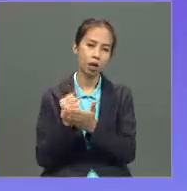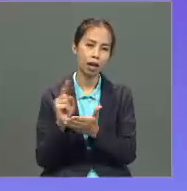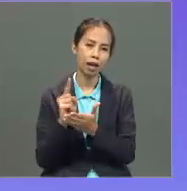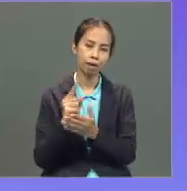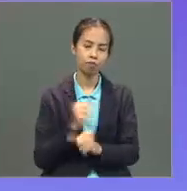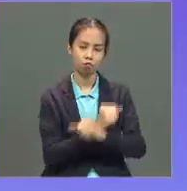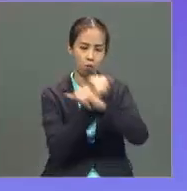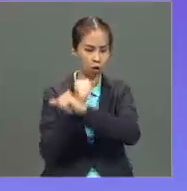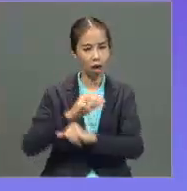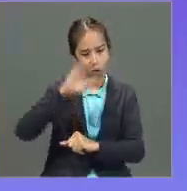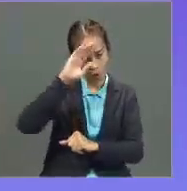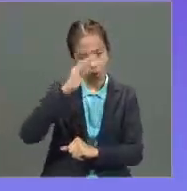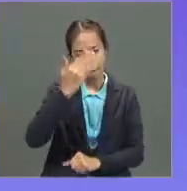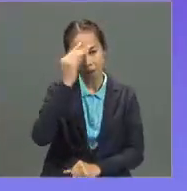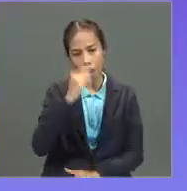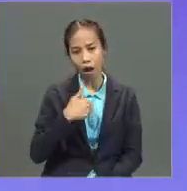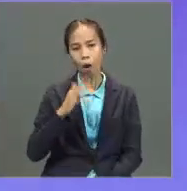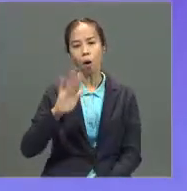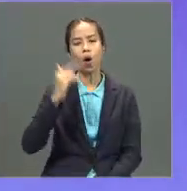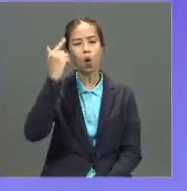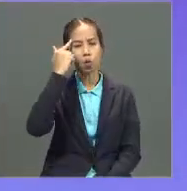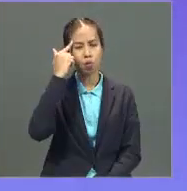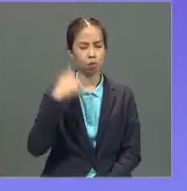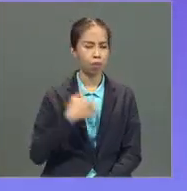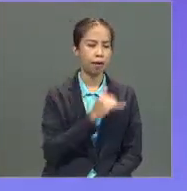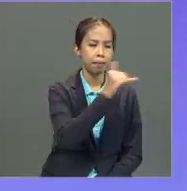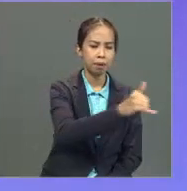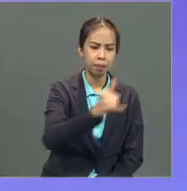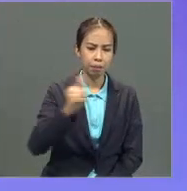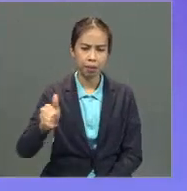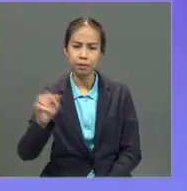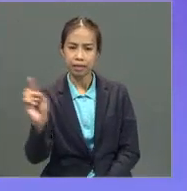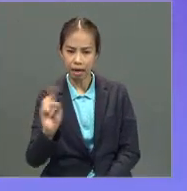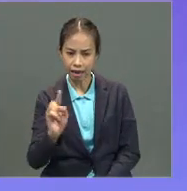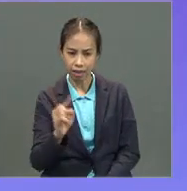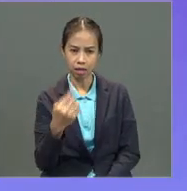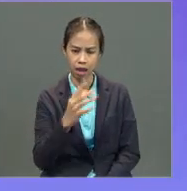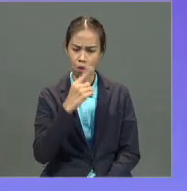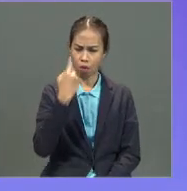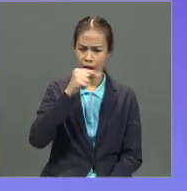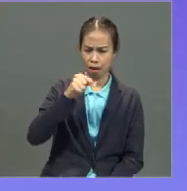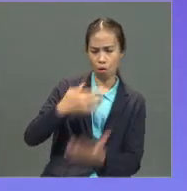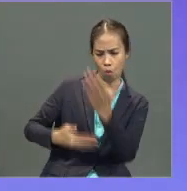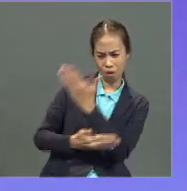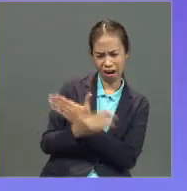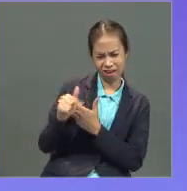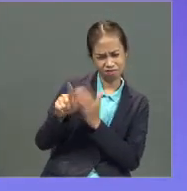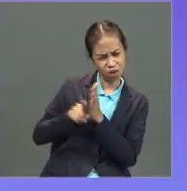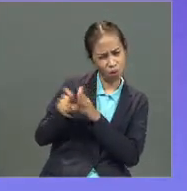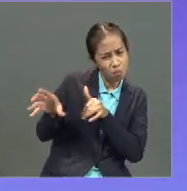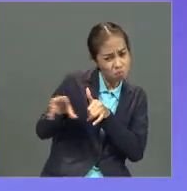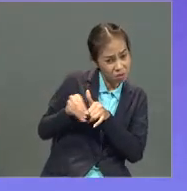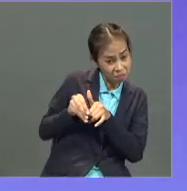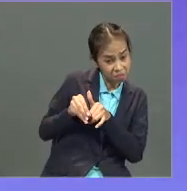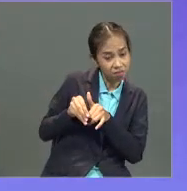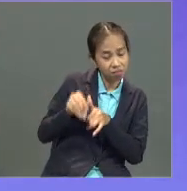ระวังเราจะรู้ว่าไปตรงไหนมาบ้างณจุดนั้นที่เราอยู่เนี่ยเราไปใกล้ชิดกับใครมีใครที่มีโอกาสเสี่ยงสูงหรือเปล่าถ้าเกิดกรณี